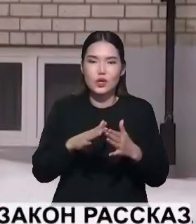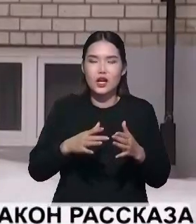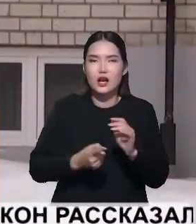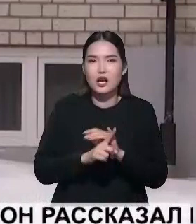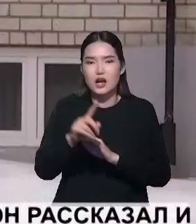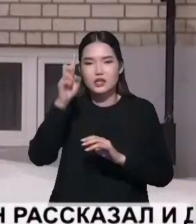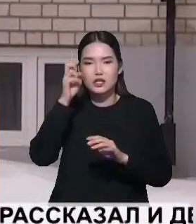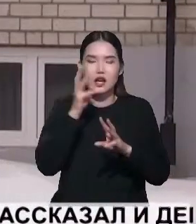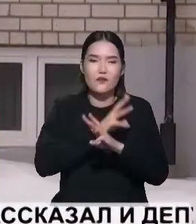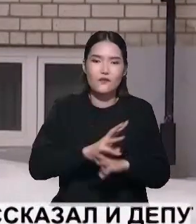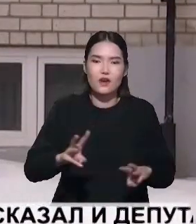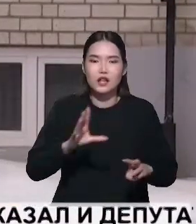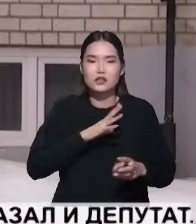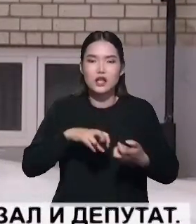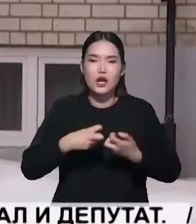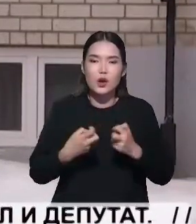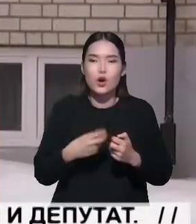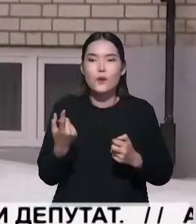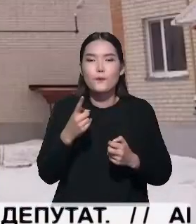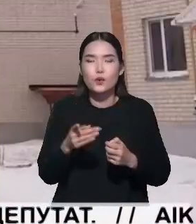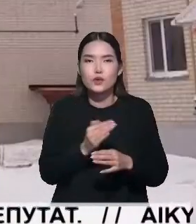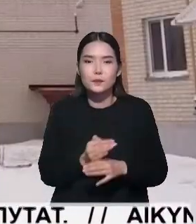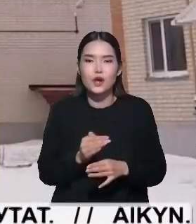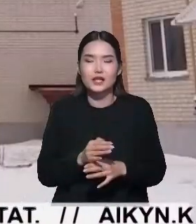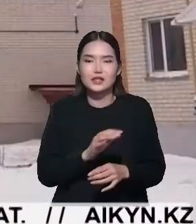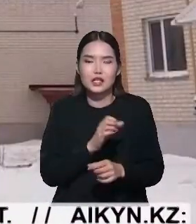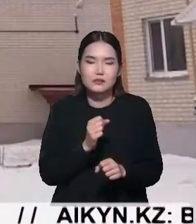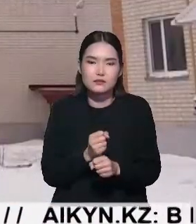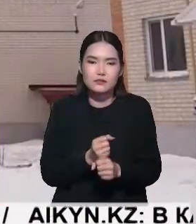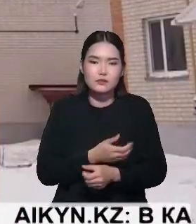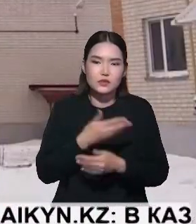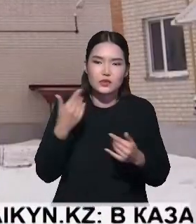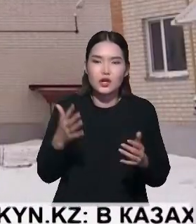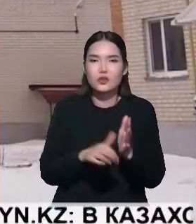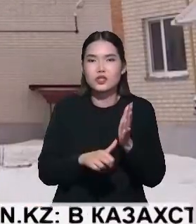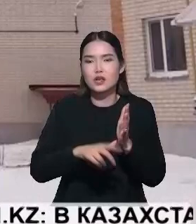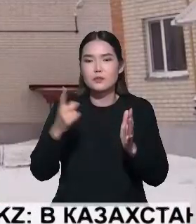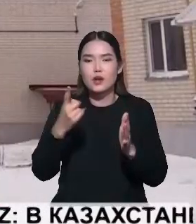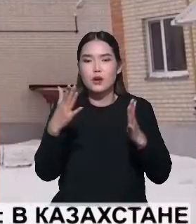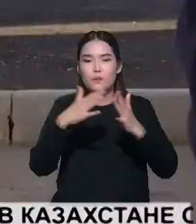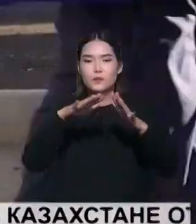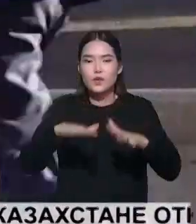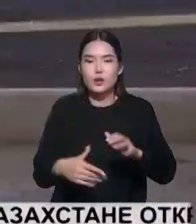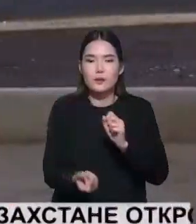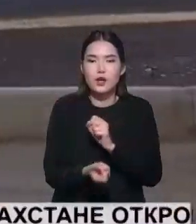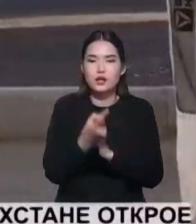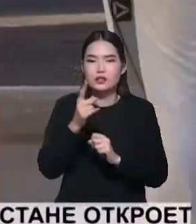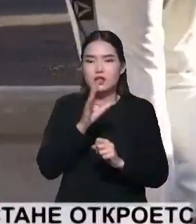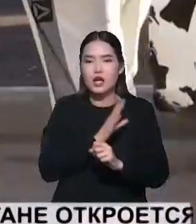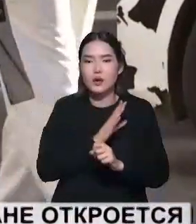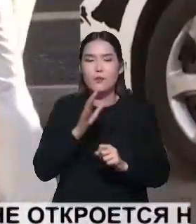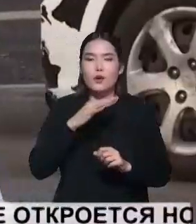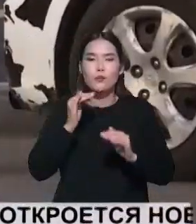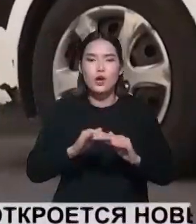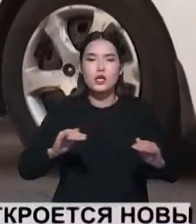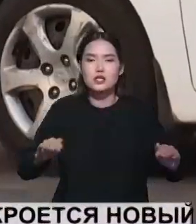спешке начали решать все проблемы. Началось поэтапное заселение. Новую квартиру в 51-м доме по улице Байбулова в феврале получила многодетная